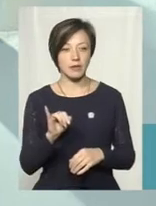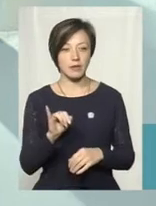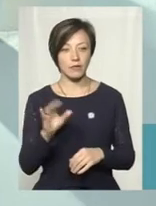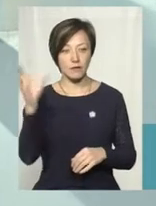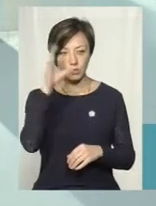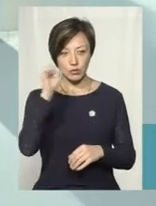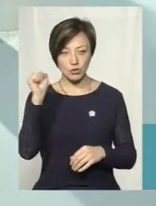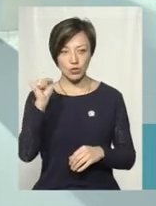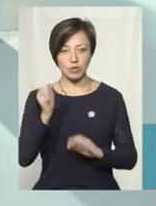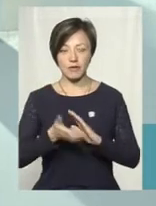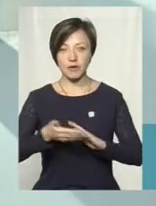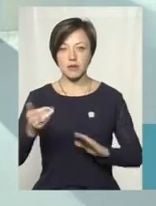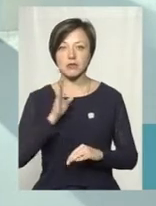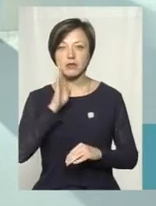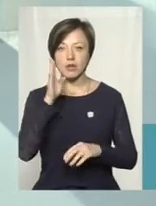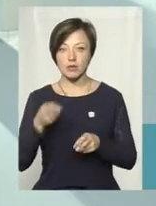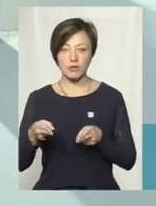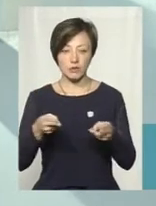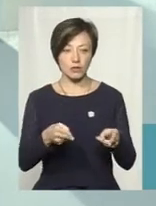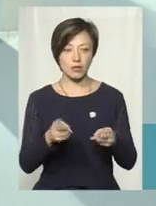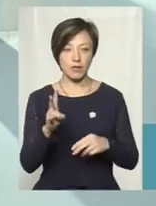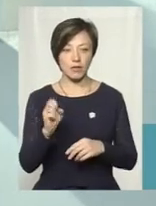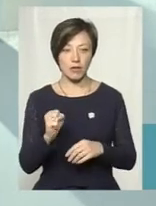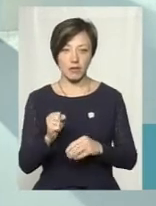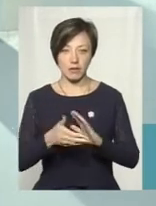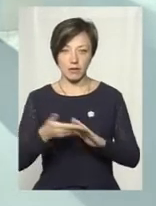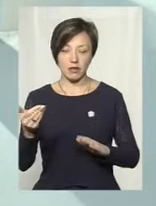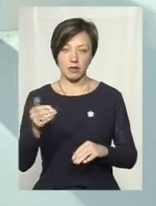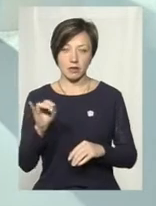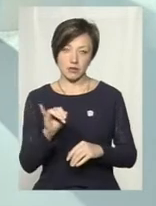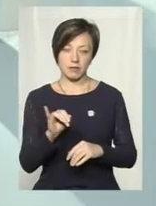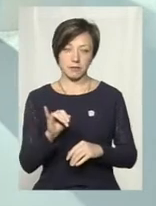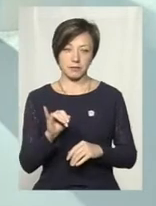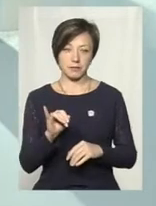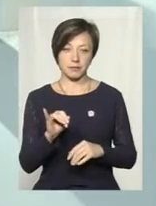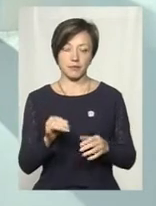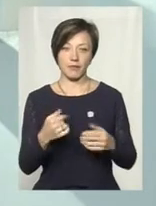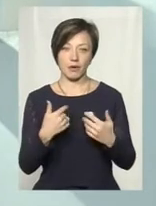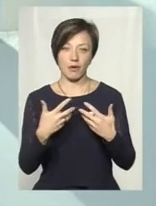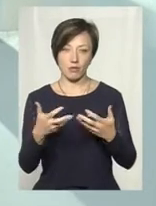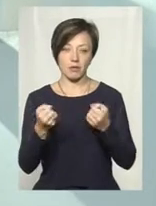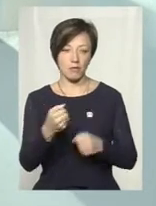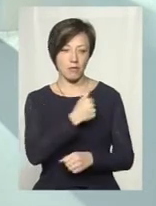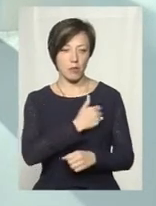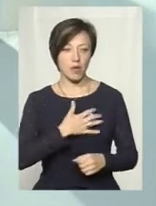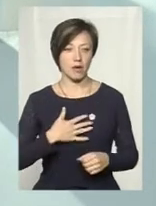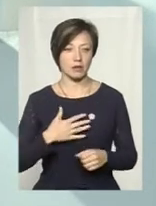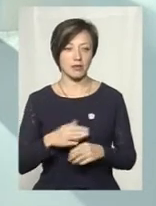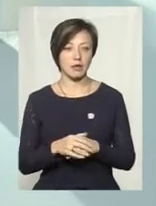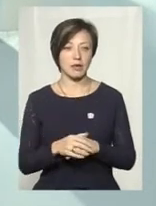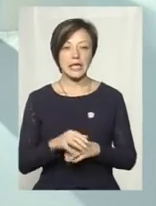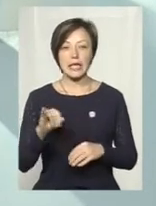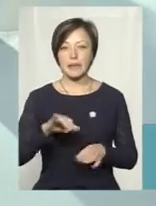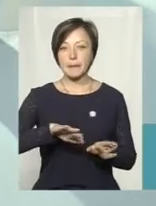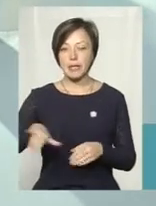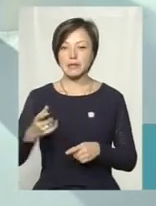вночі виклик, зранку виїжджаємо на визов і отримую поранення. І